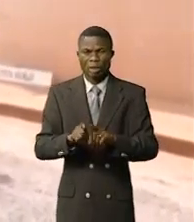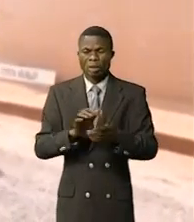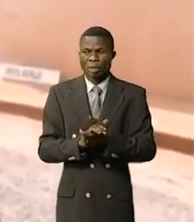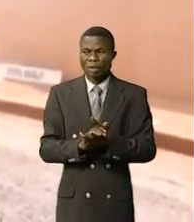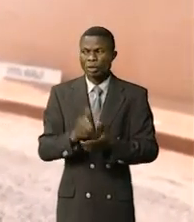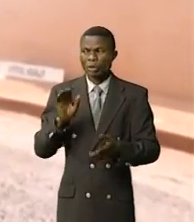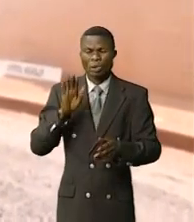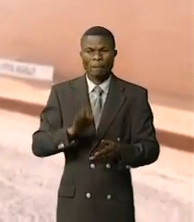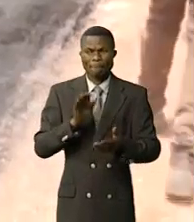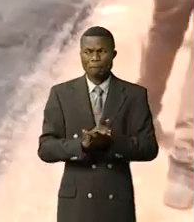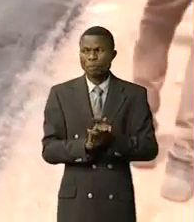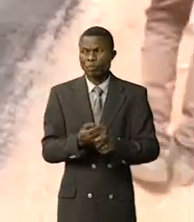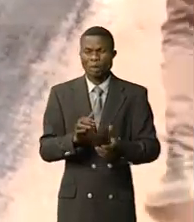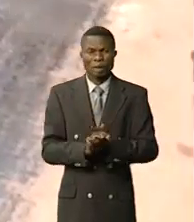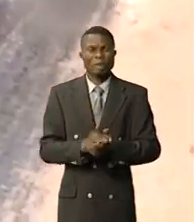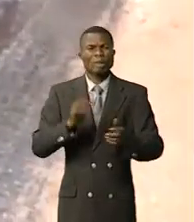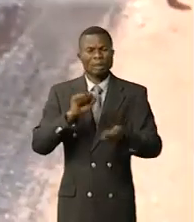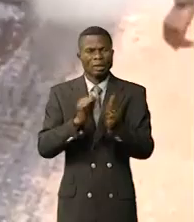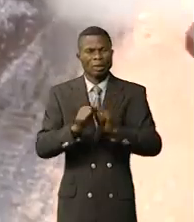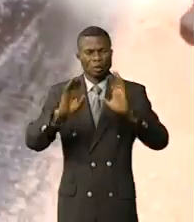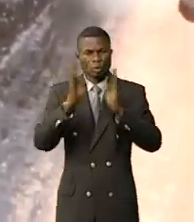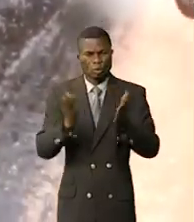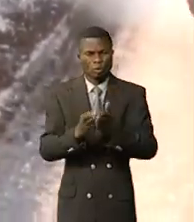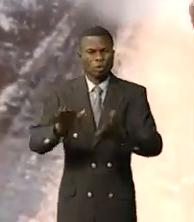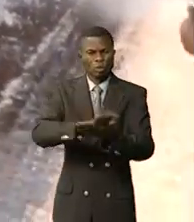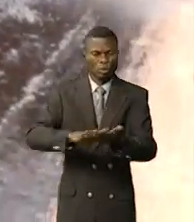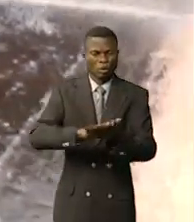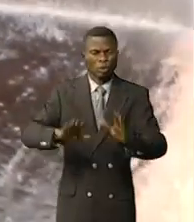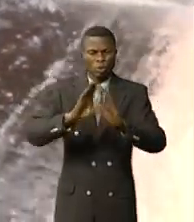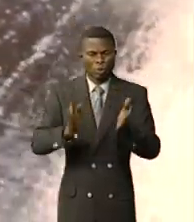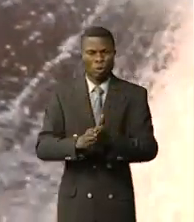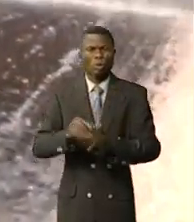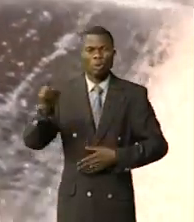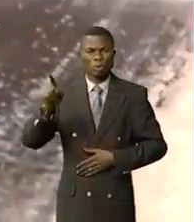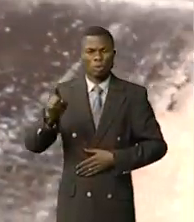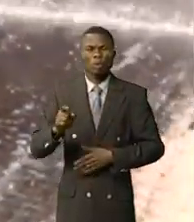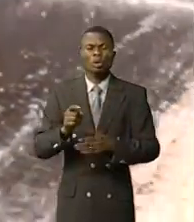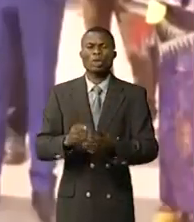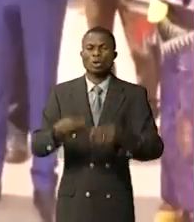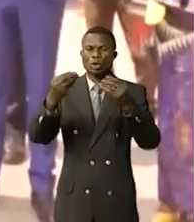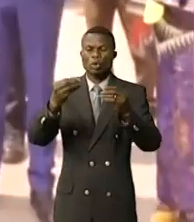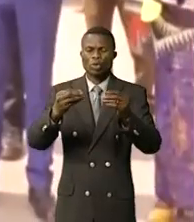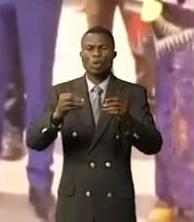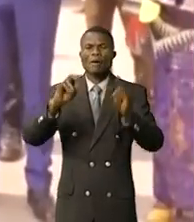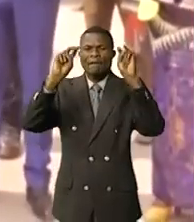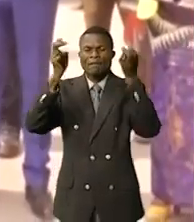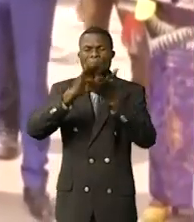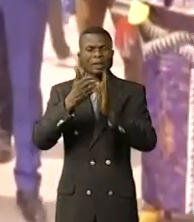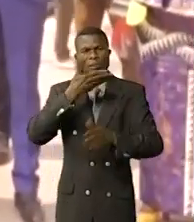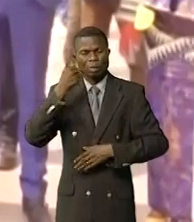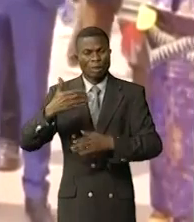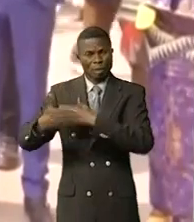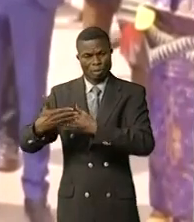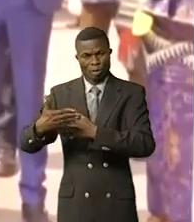Deraï, Meleki, orthodoxes, des cimetières et Christian Mukunto vont bientôt revêtir d'une nouvelle robe. Avec à ses